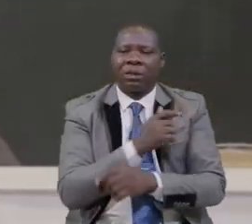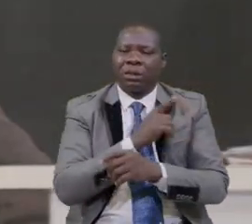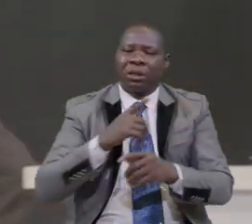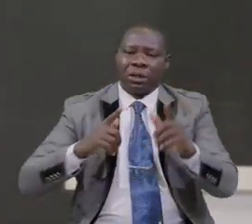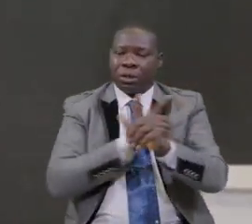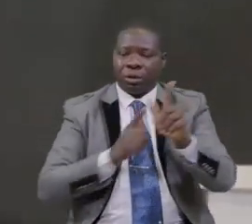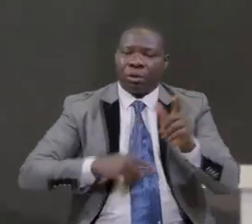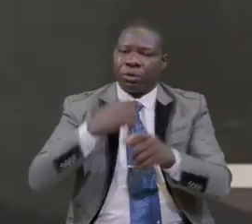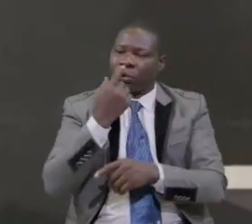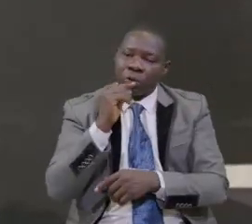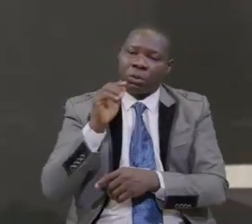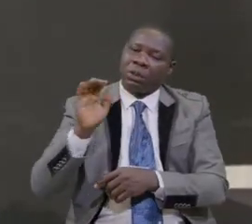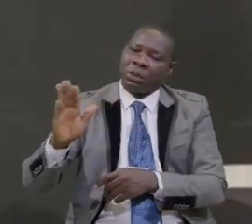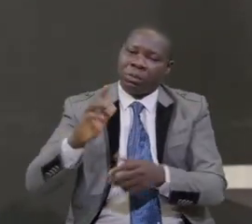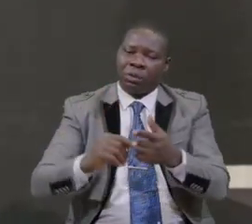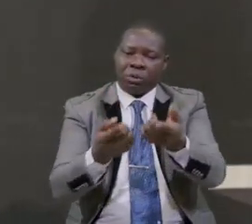de venir me dire